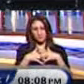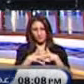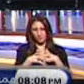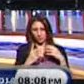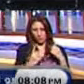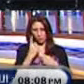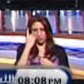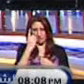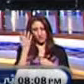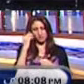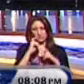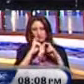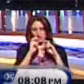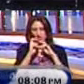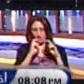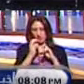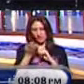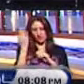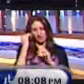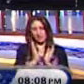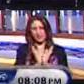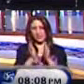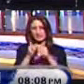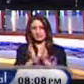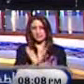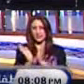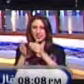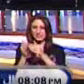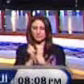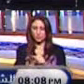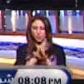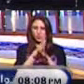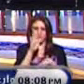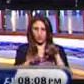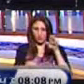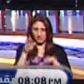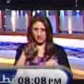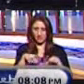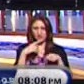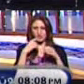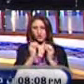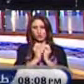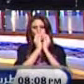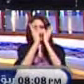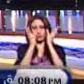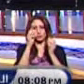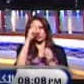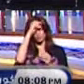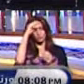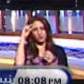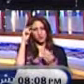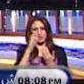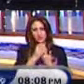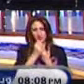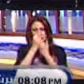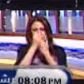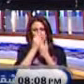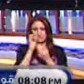وفي الحلقه اللي فاتت انا وجهت كلامي للاحزاب، للحريه والعداله والنور وجبهه الانقاذ، وجهت كلامي